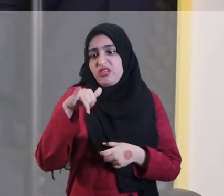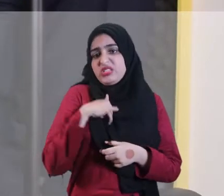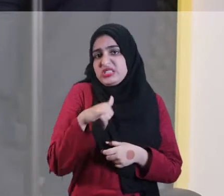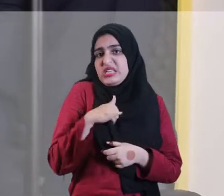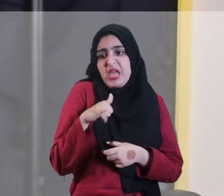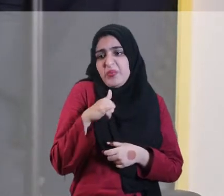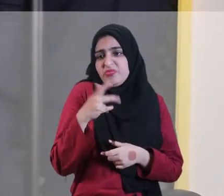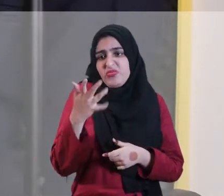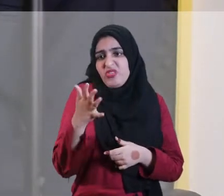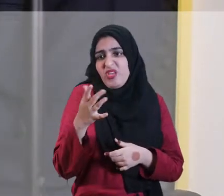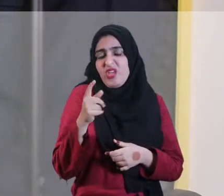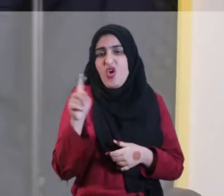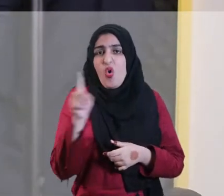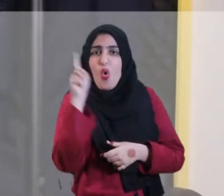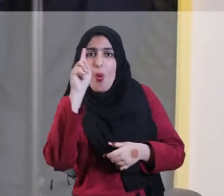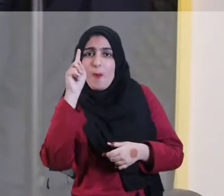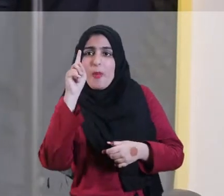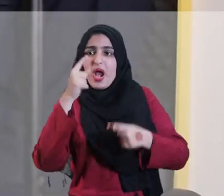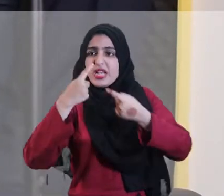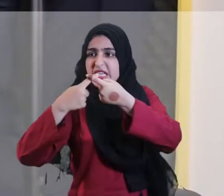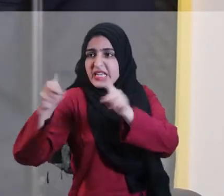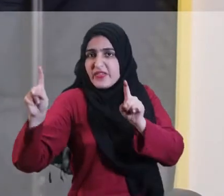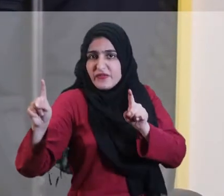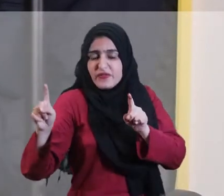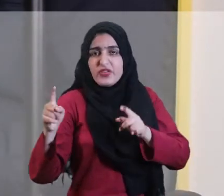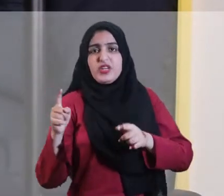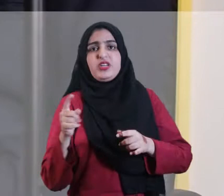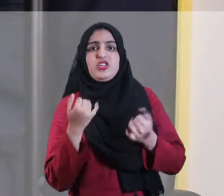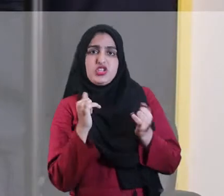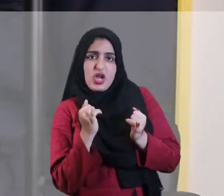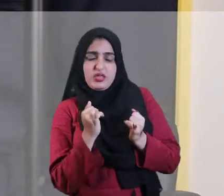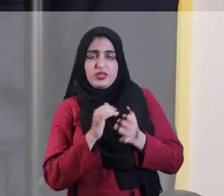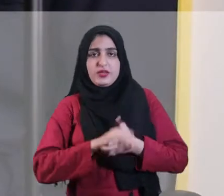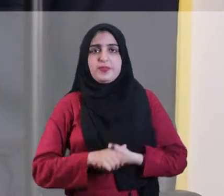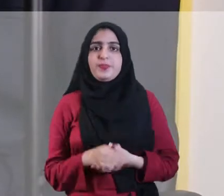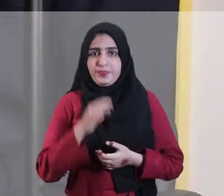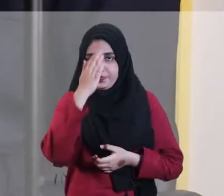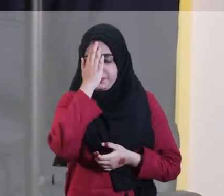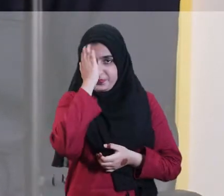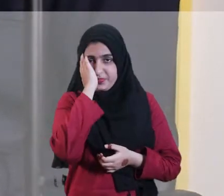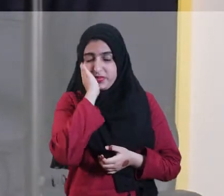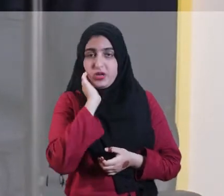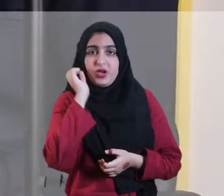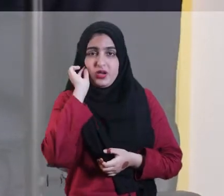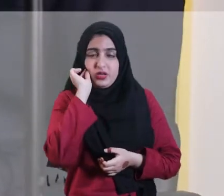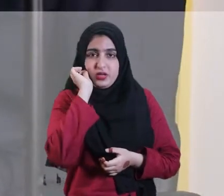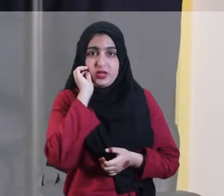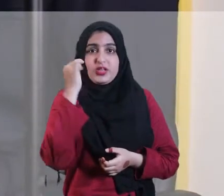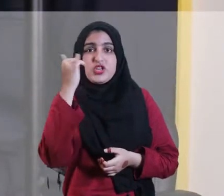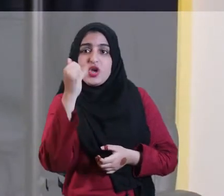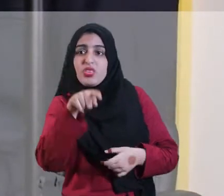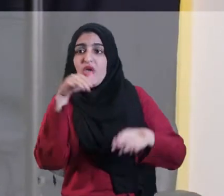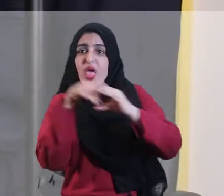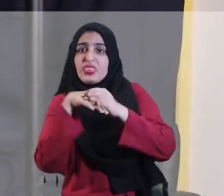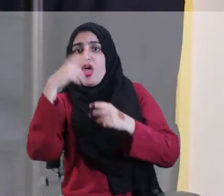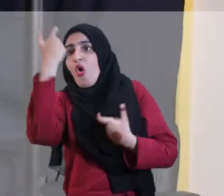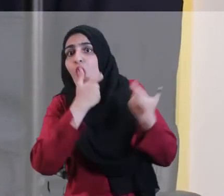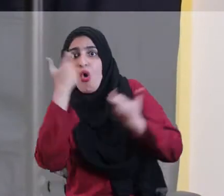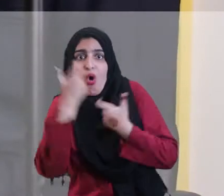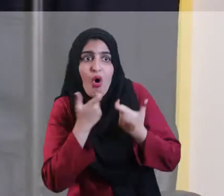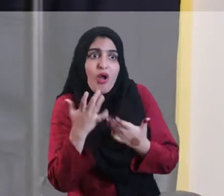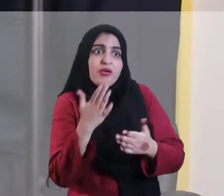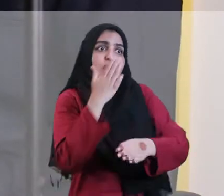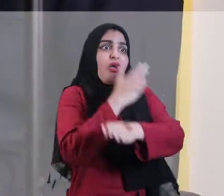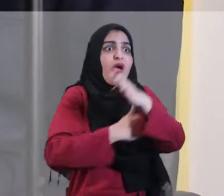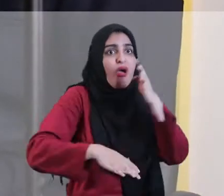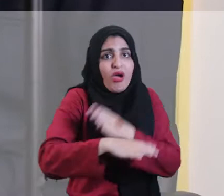प्रसिद्ध कुछ उम्र का तकाजा था कुछ थिंग क्लास है उस पर यह पूरा नहीं उतरा कि रोने धोने नहीं था आप